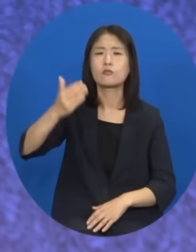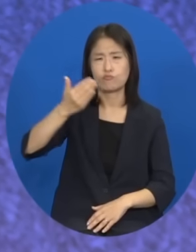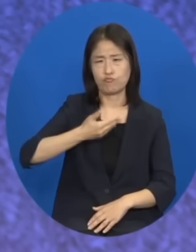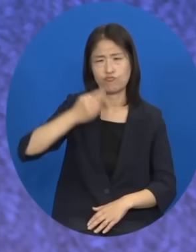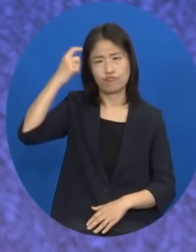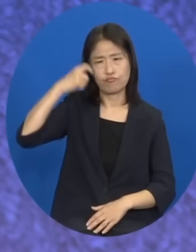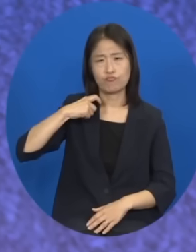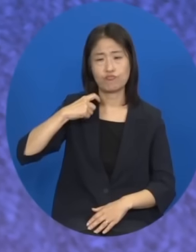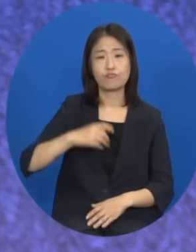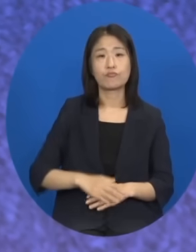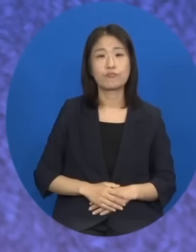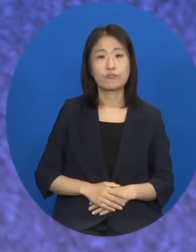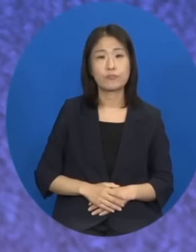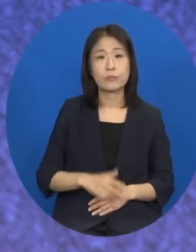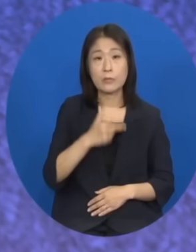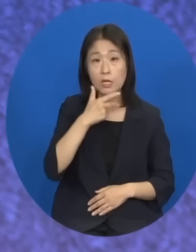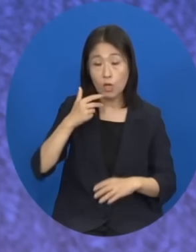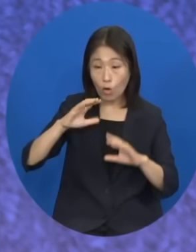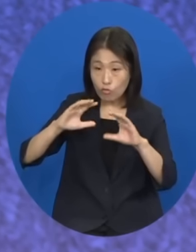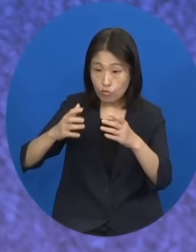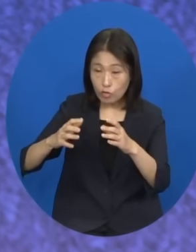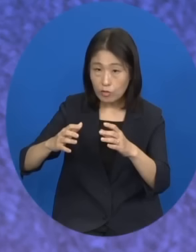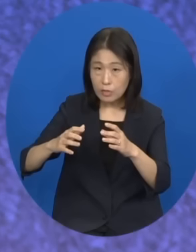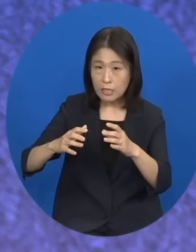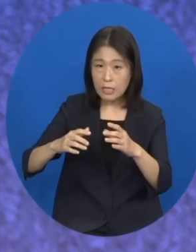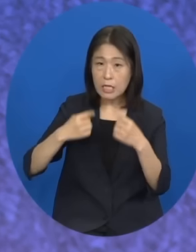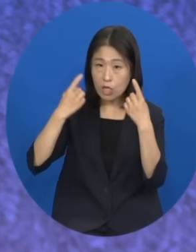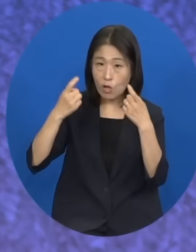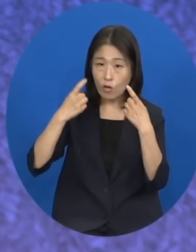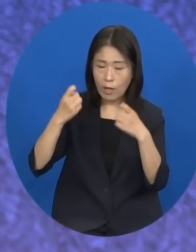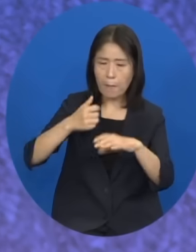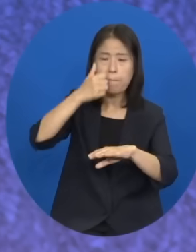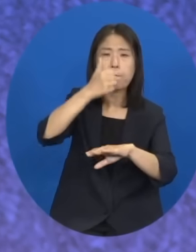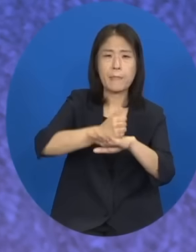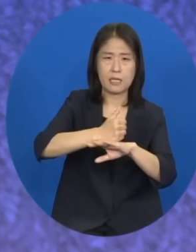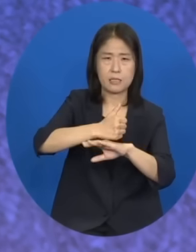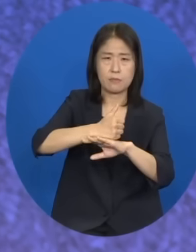그리고 이 영국 여정의 맨 마지막 갔던 곳이